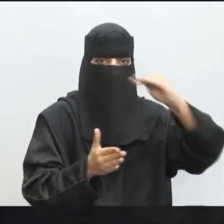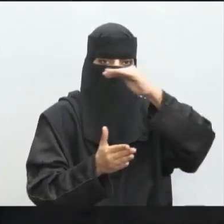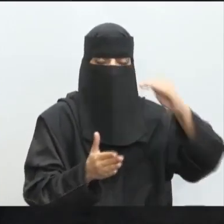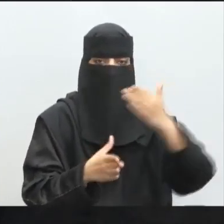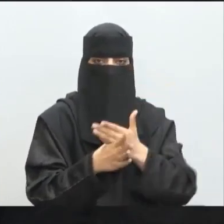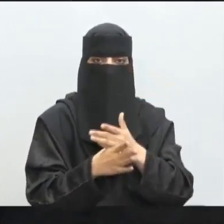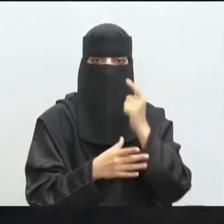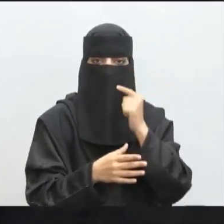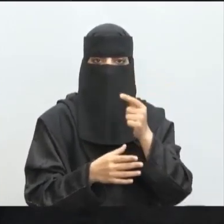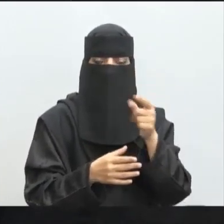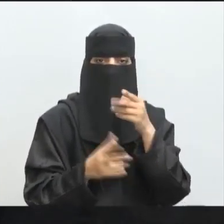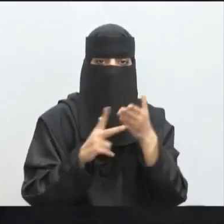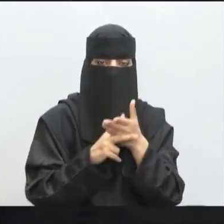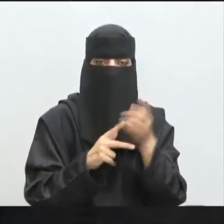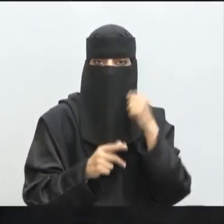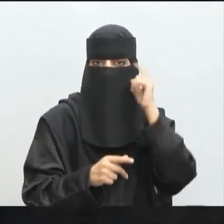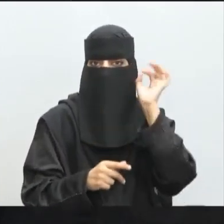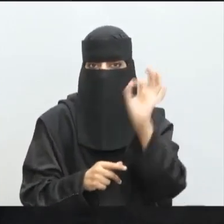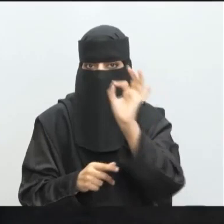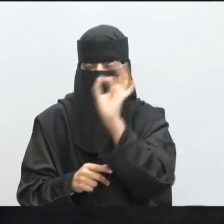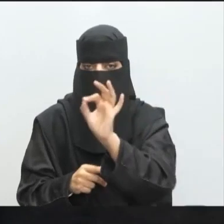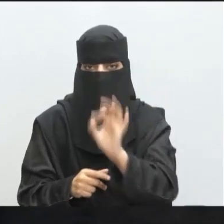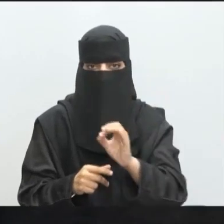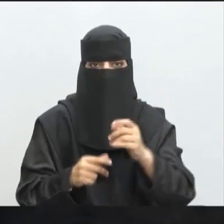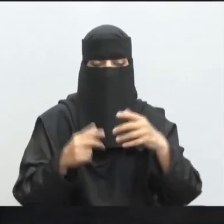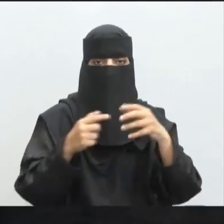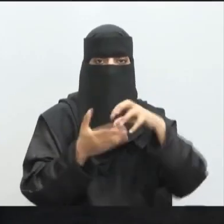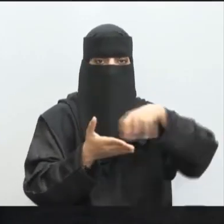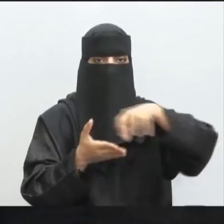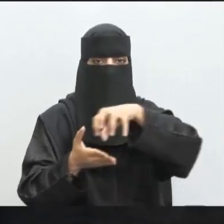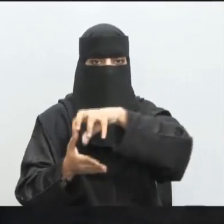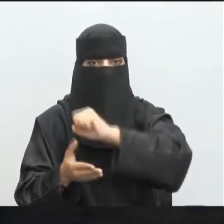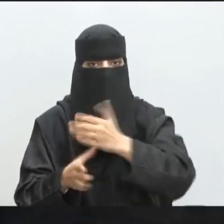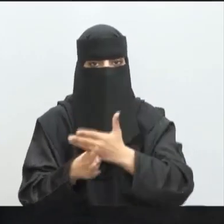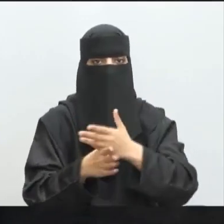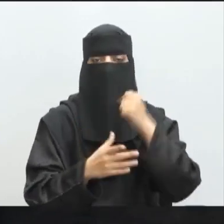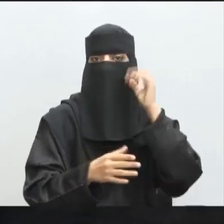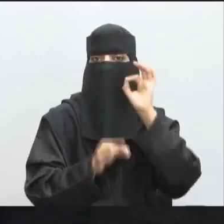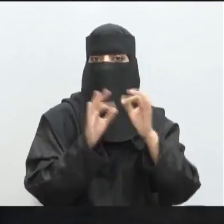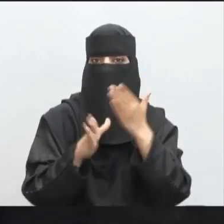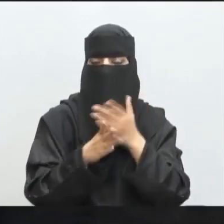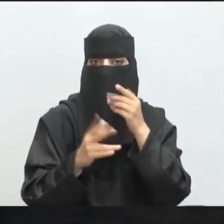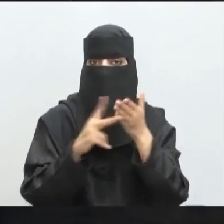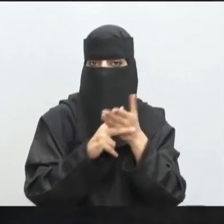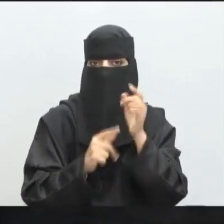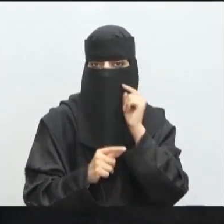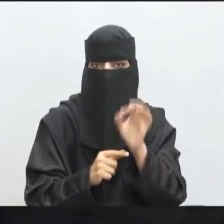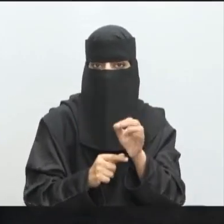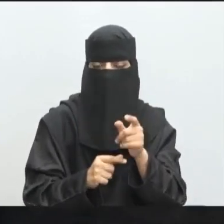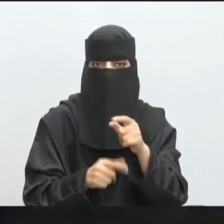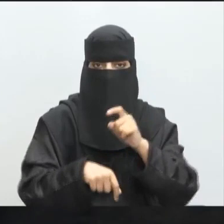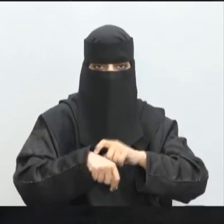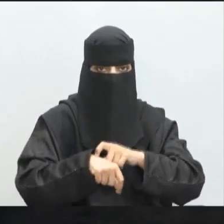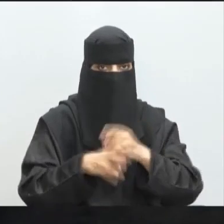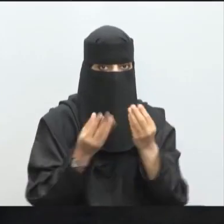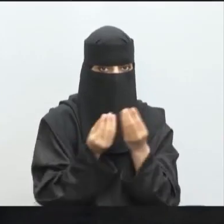نعرف انها او من خلالها نعرف او تقسيم الاقاليم المناخيه خطوط الطول نعرف من خلالها التوقيت